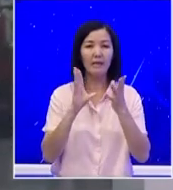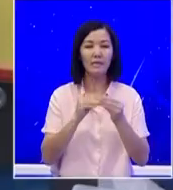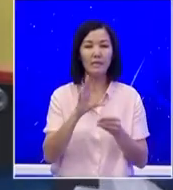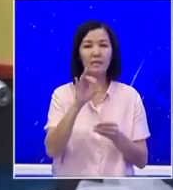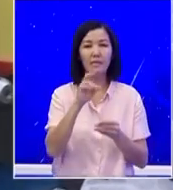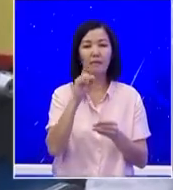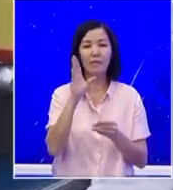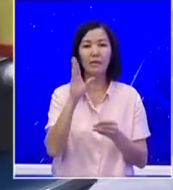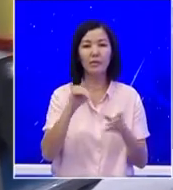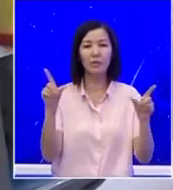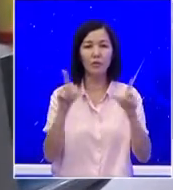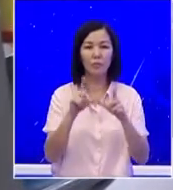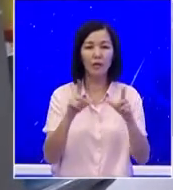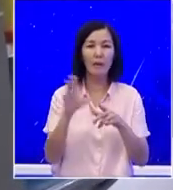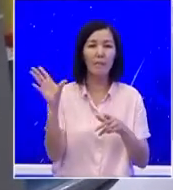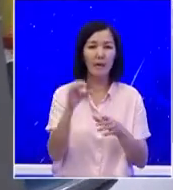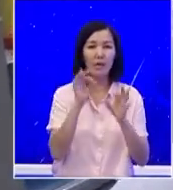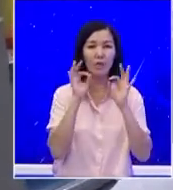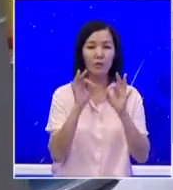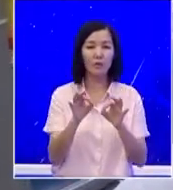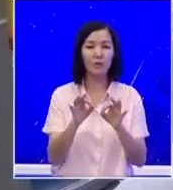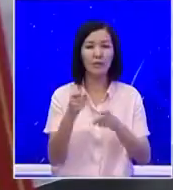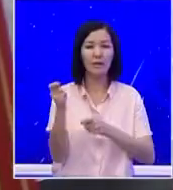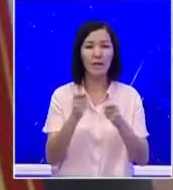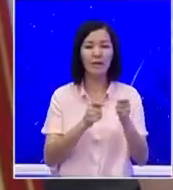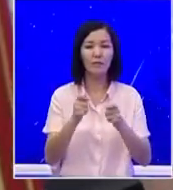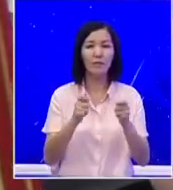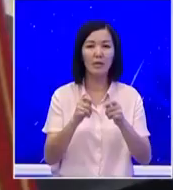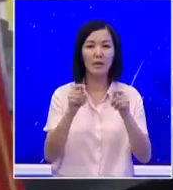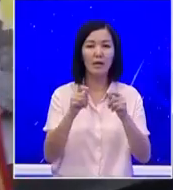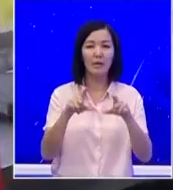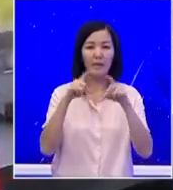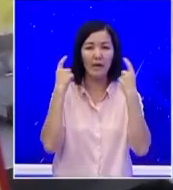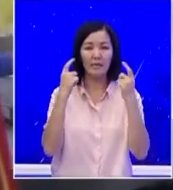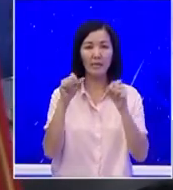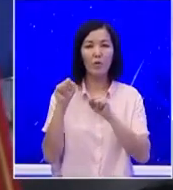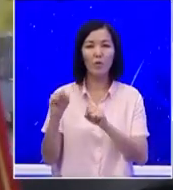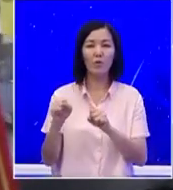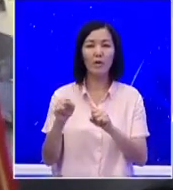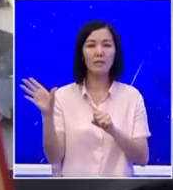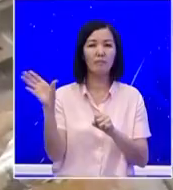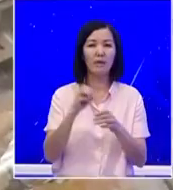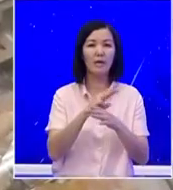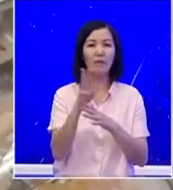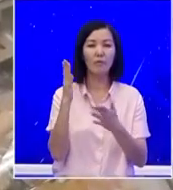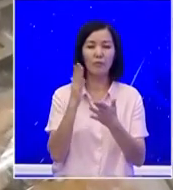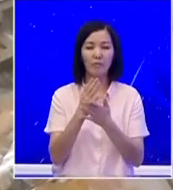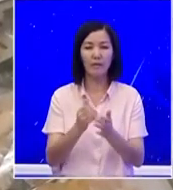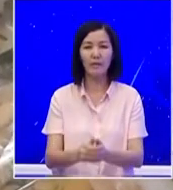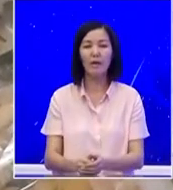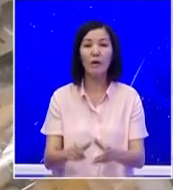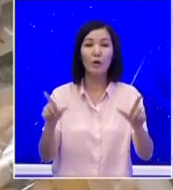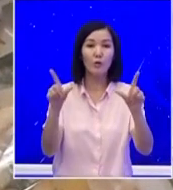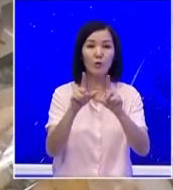Сабыржан супермаркеті сынақтан сәтті өтті. Әкімшілік касса қызметкерлерін бетперде, қорғаныс құралдарымен қамтамасыз етіпті.